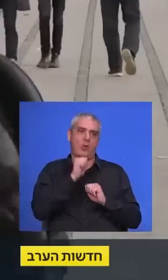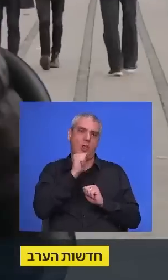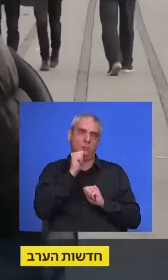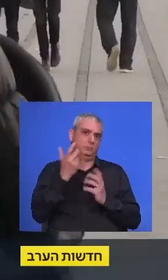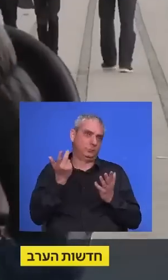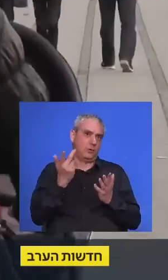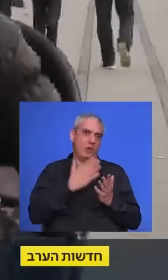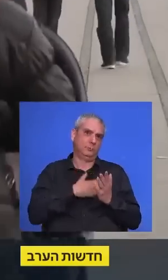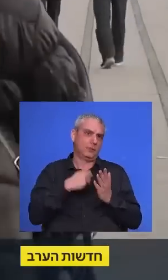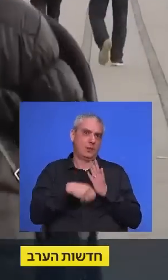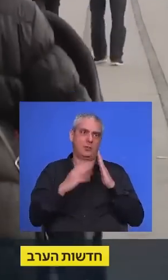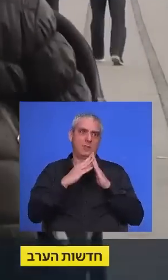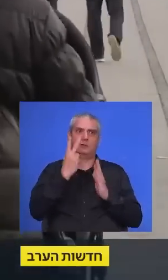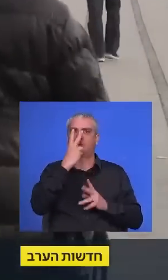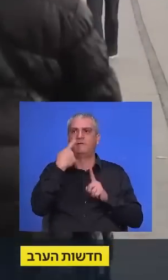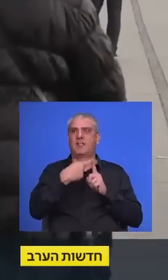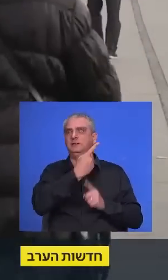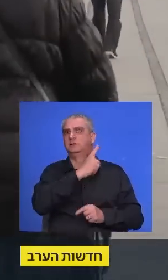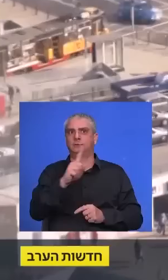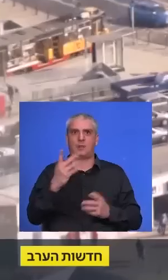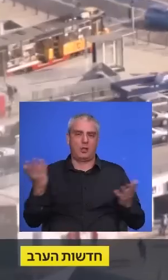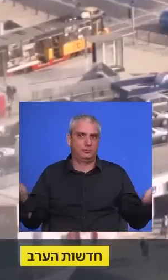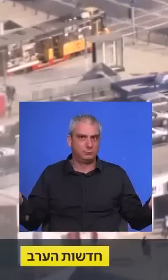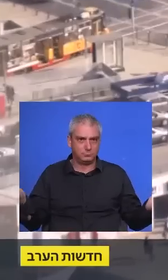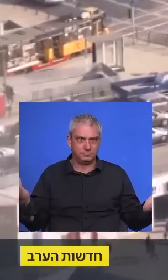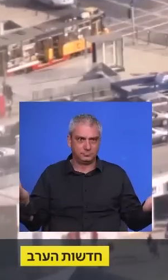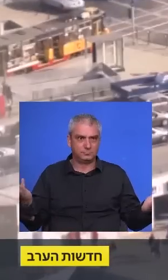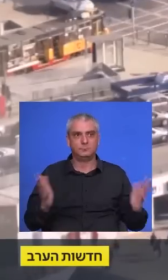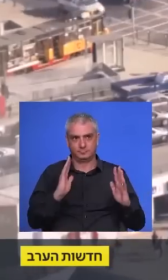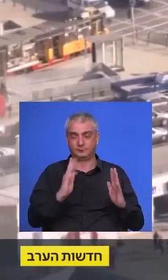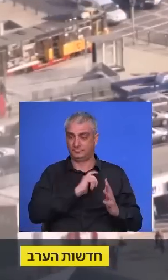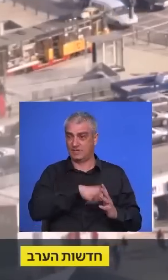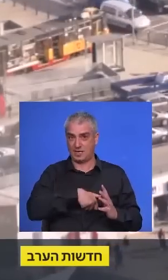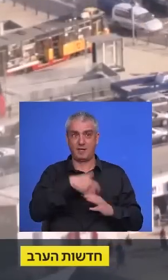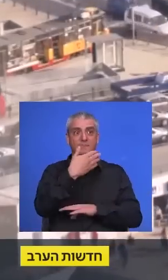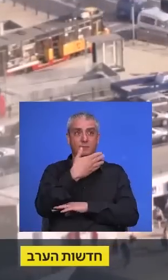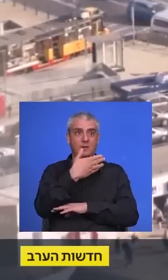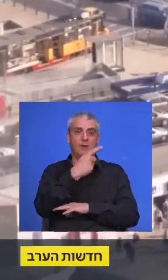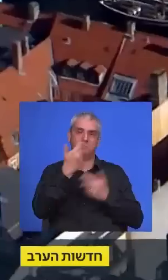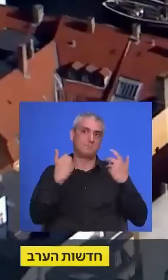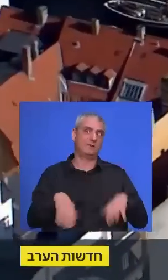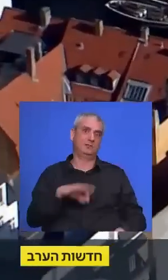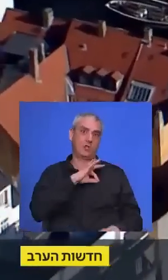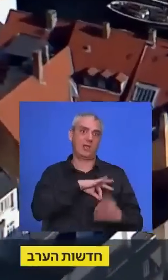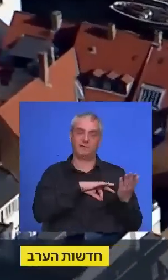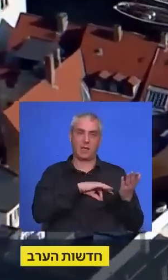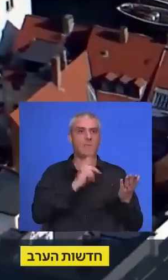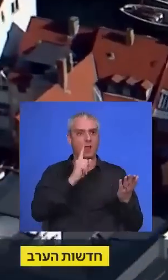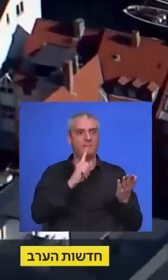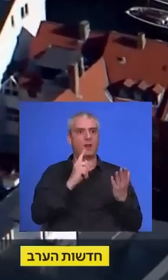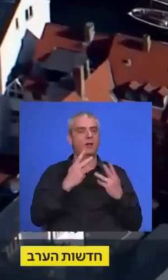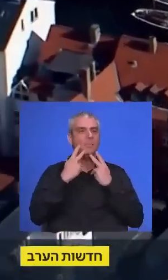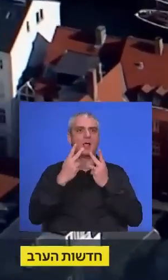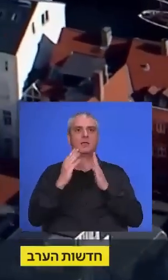רוצה לקנות דירה ב2.5 מיליון שקלים. ככה, העירייה והמדינה אומנם מפסידות רווחים, אבל נוצר מענה